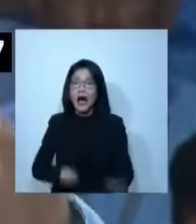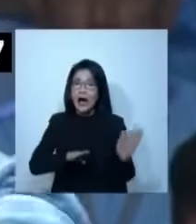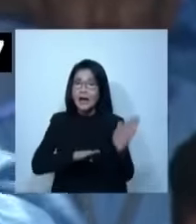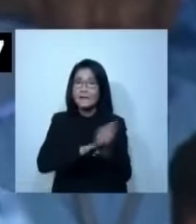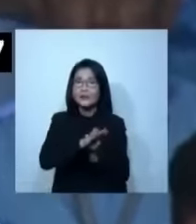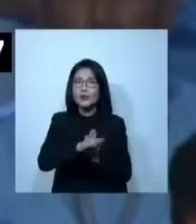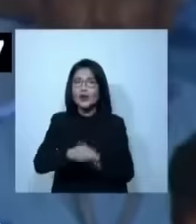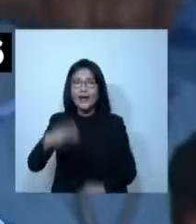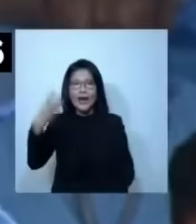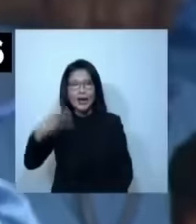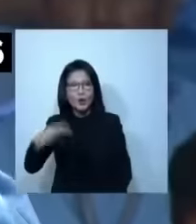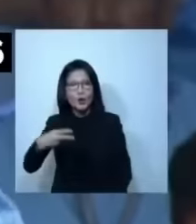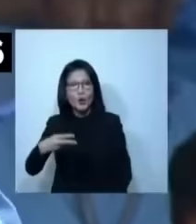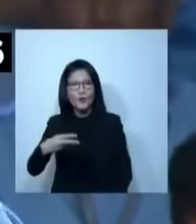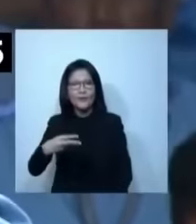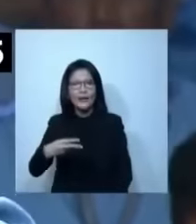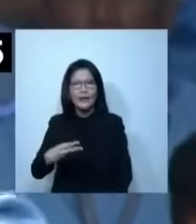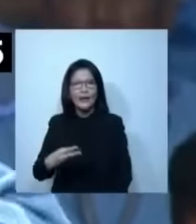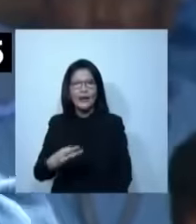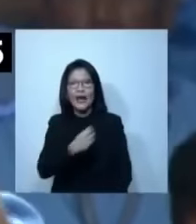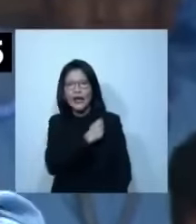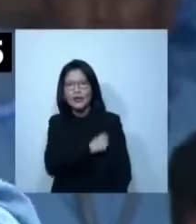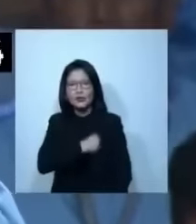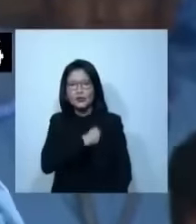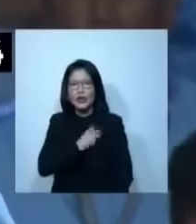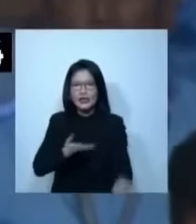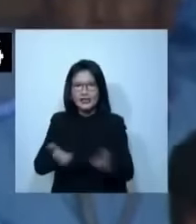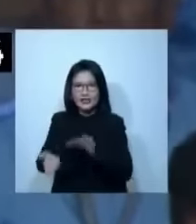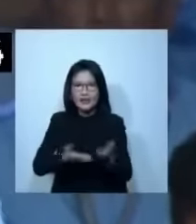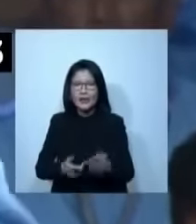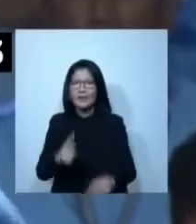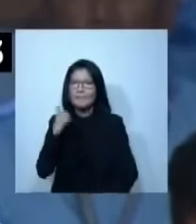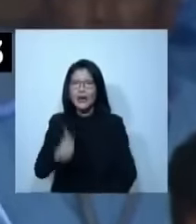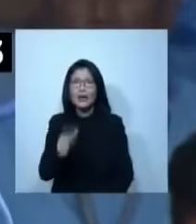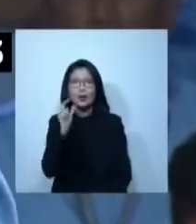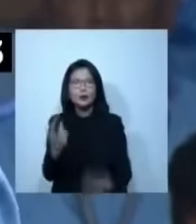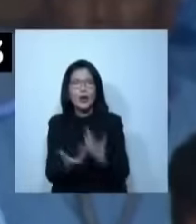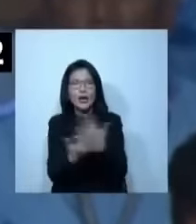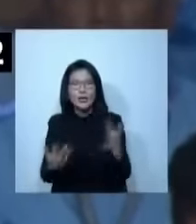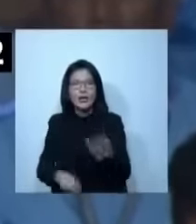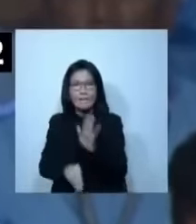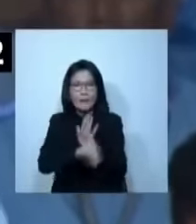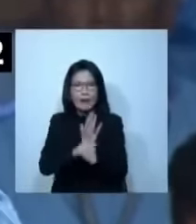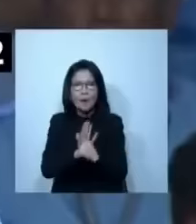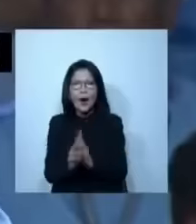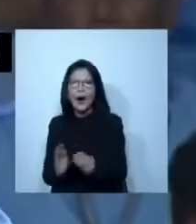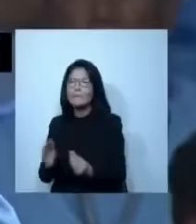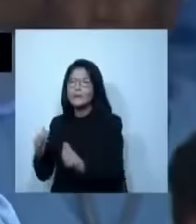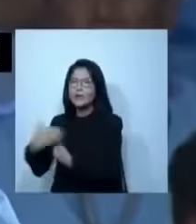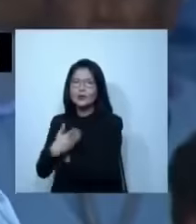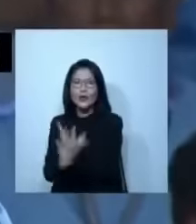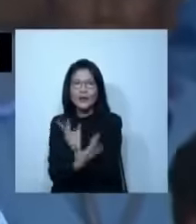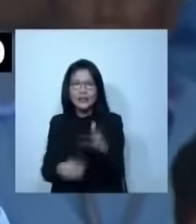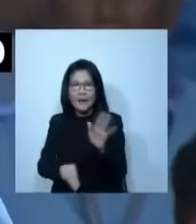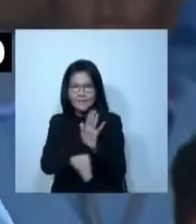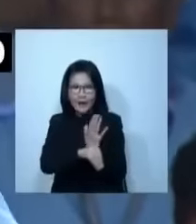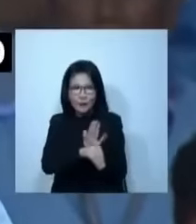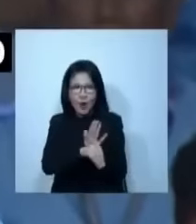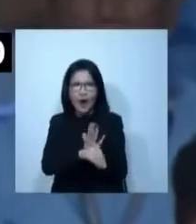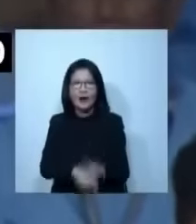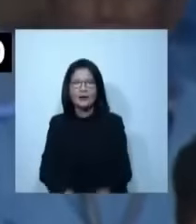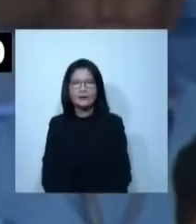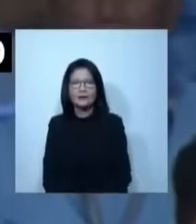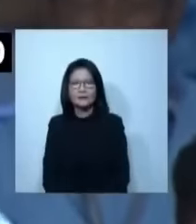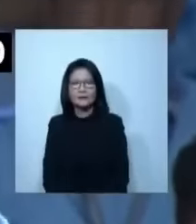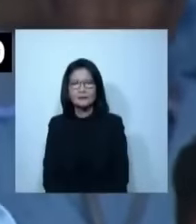kemajuan ekonomi, sosial, services yang terbaik untuk rakyat Papua, melindungi rakyat Papua dari keganasan para separatis dan